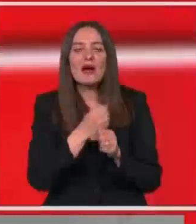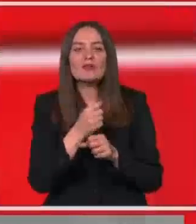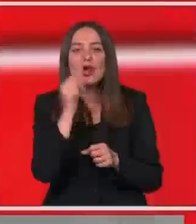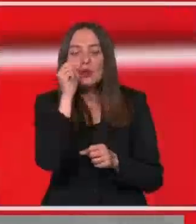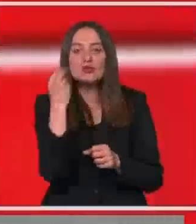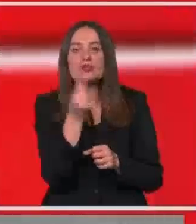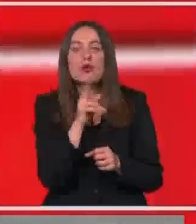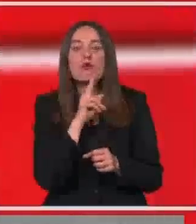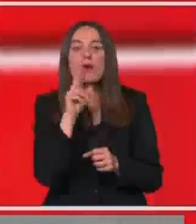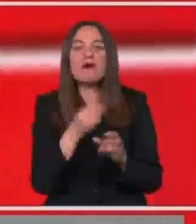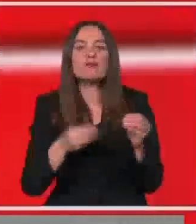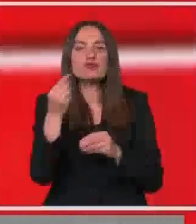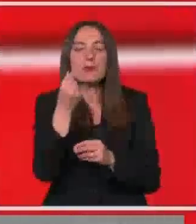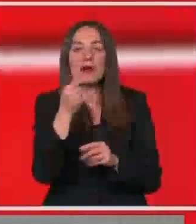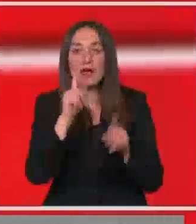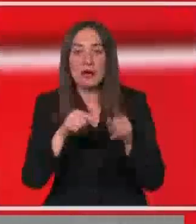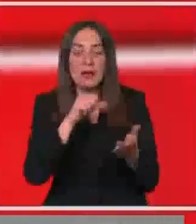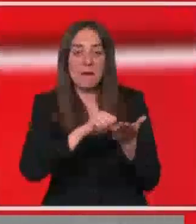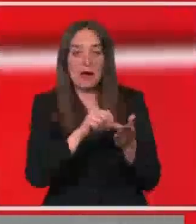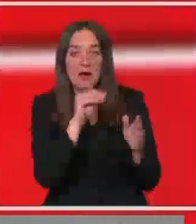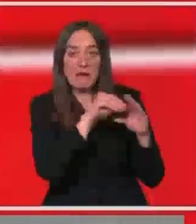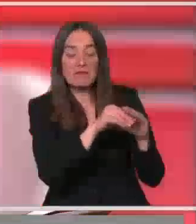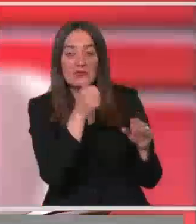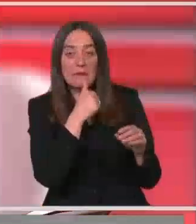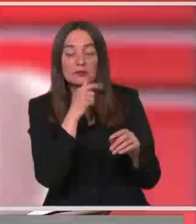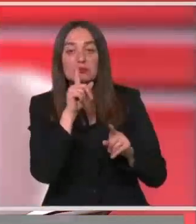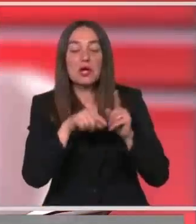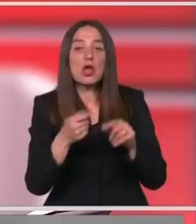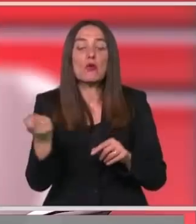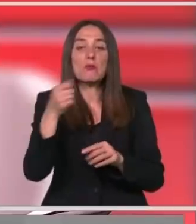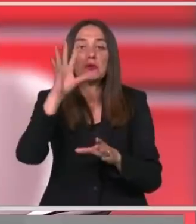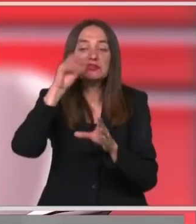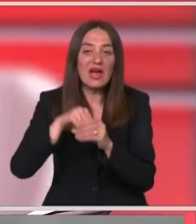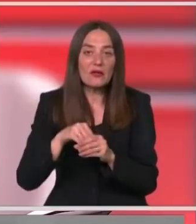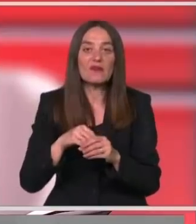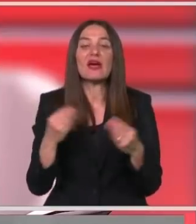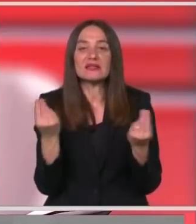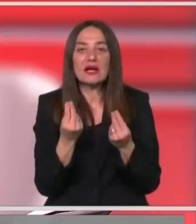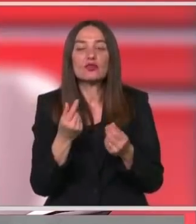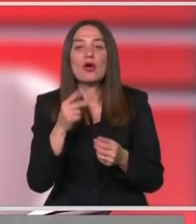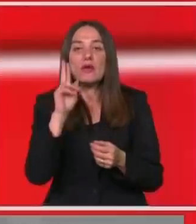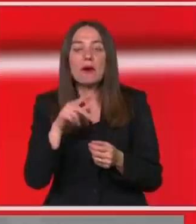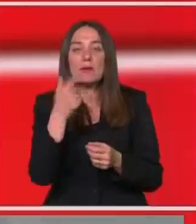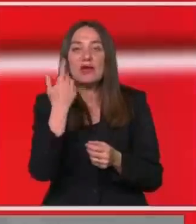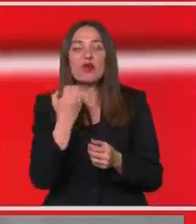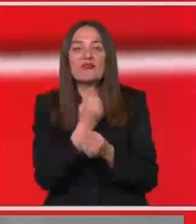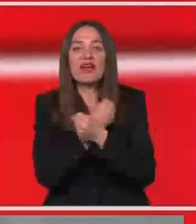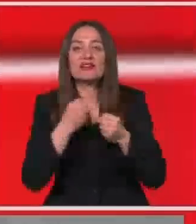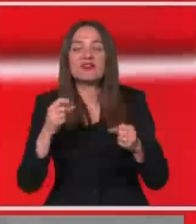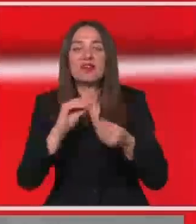para? Ili drže u bankama na depozitima ili mahom kupuju stanove? Zato imamo jedno od najrazvijenijih tržišta u